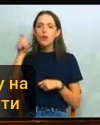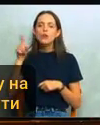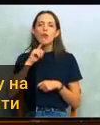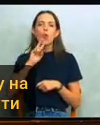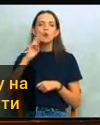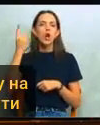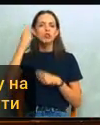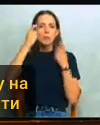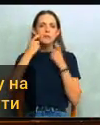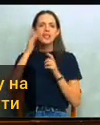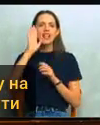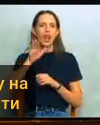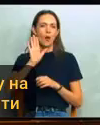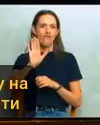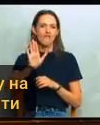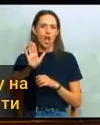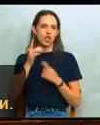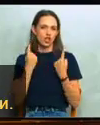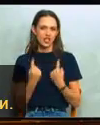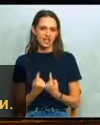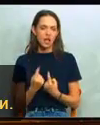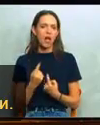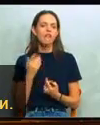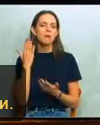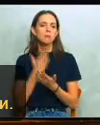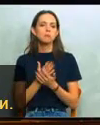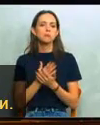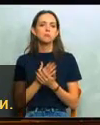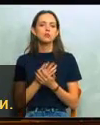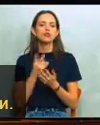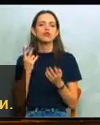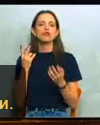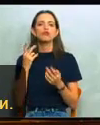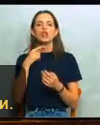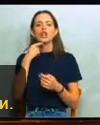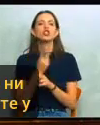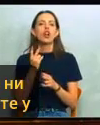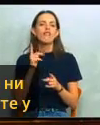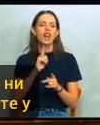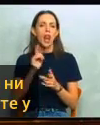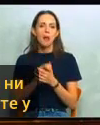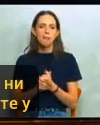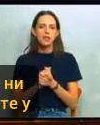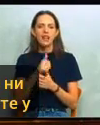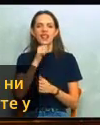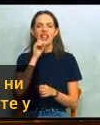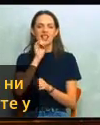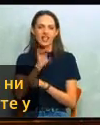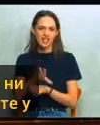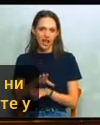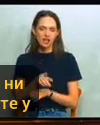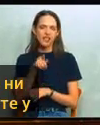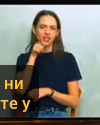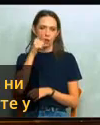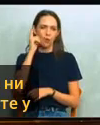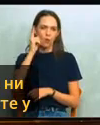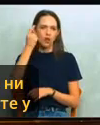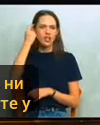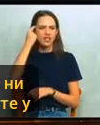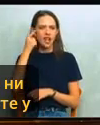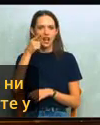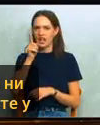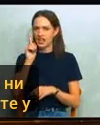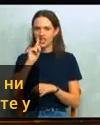u odnosu na vaš zvaničan stav uglavnom će biti proglašeni kao izdajnici i državni neprijatelji. Gospodo, morate da znate da niste ni